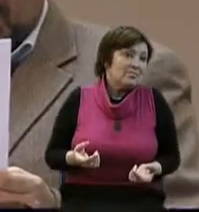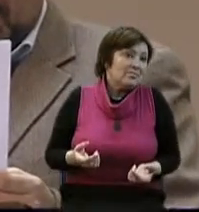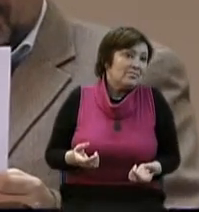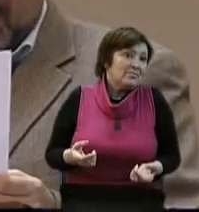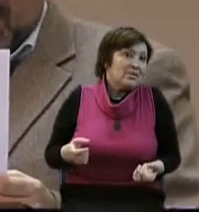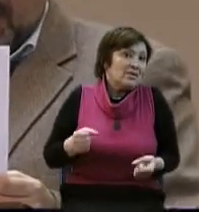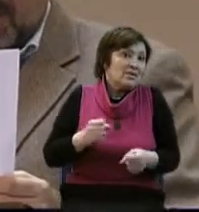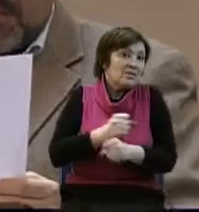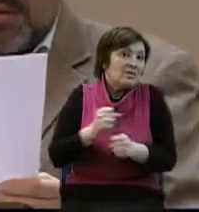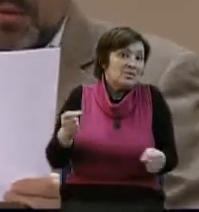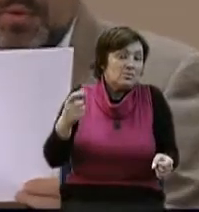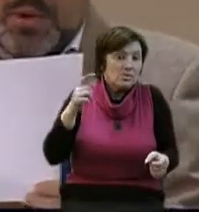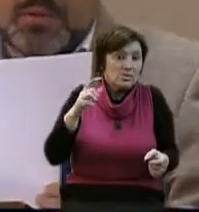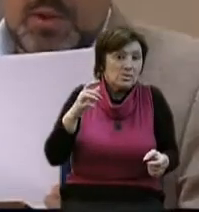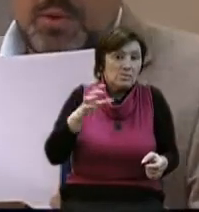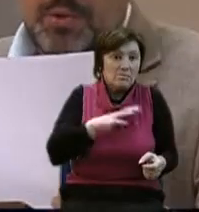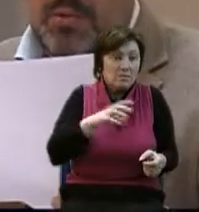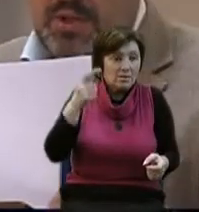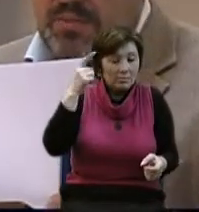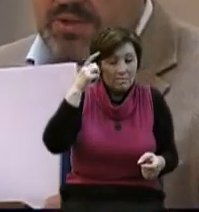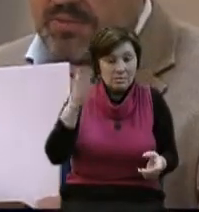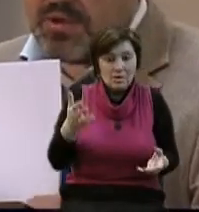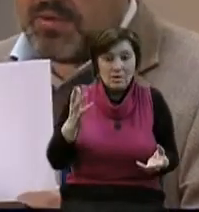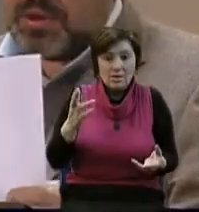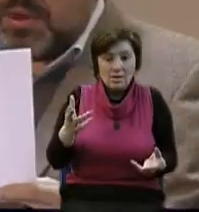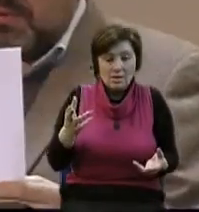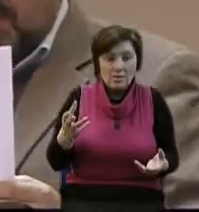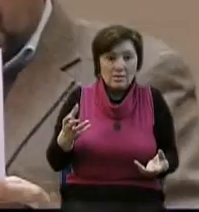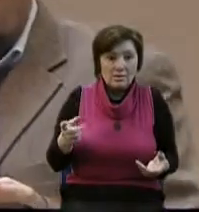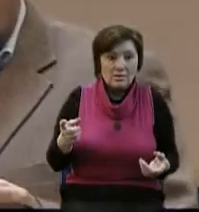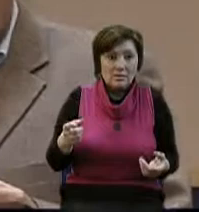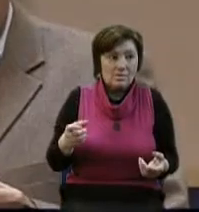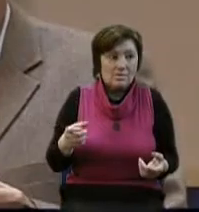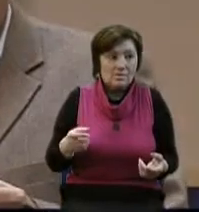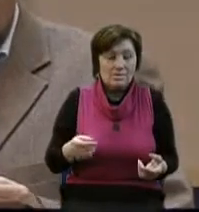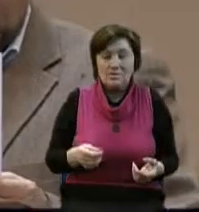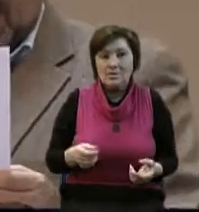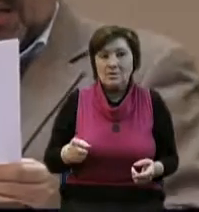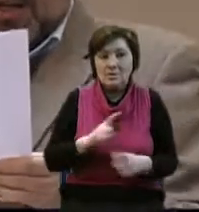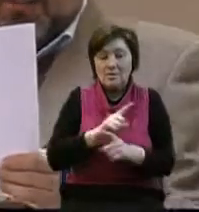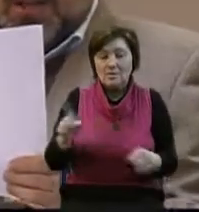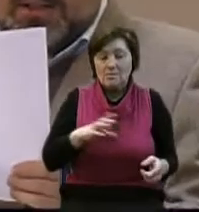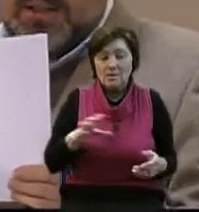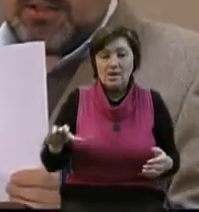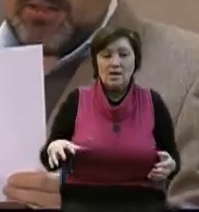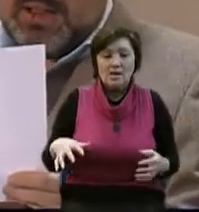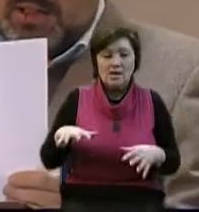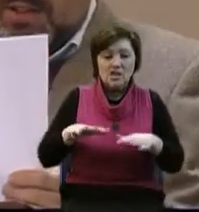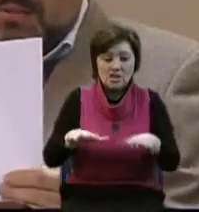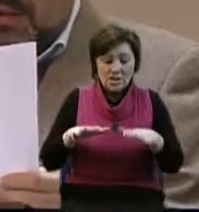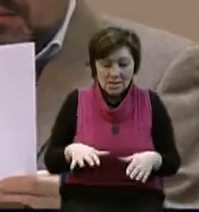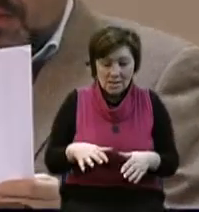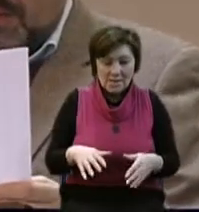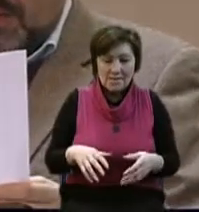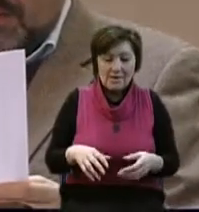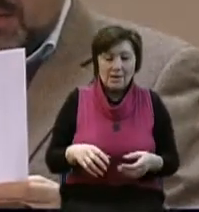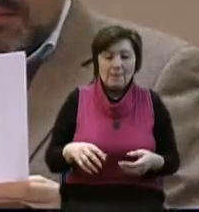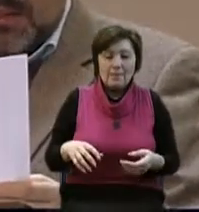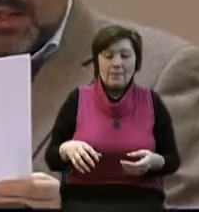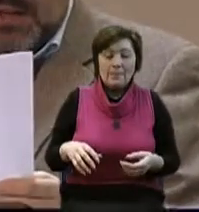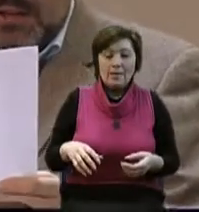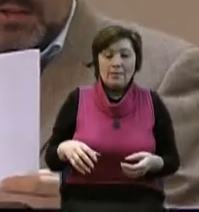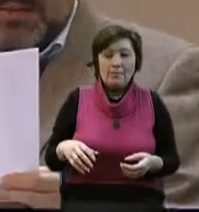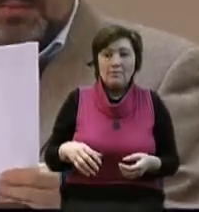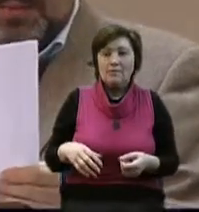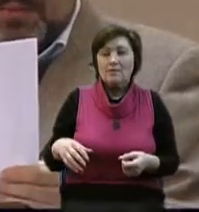невыносимым бременем. Помимо всего прочего, в субботу евреям было запрещено шить, пахать, жать, молотить, вязать снопы, веять,